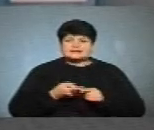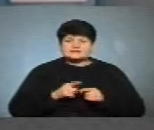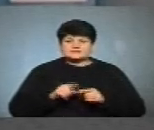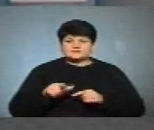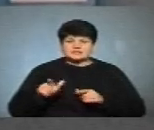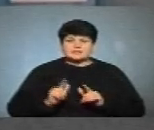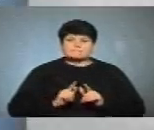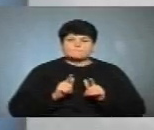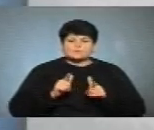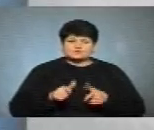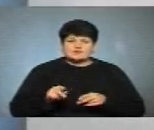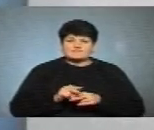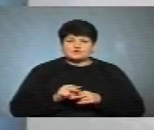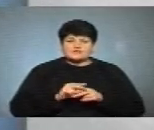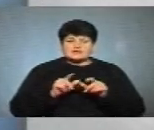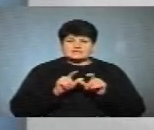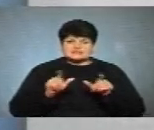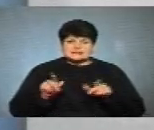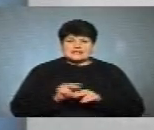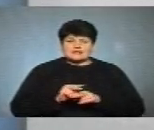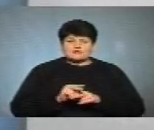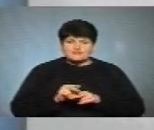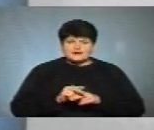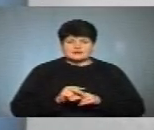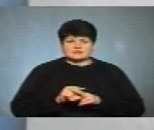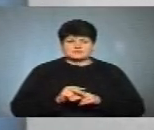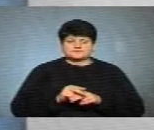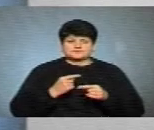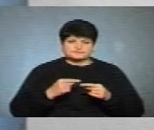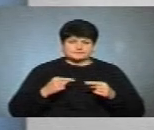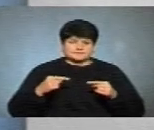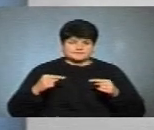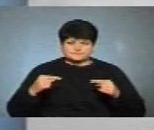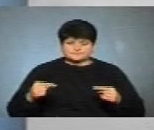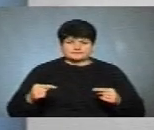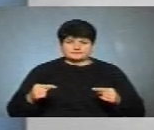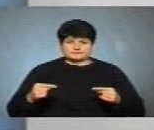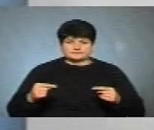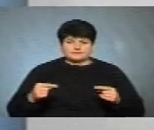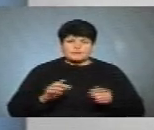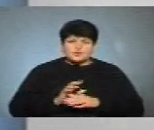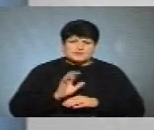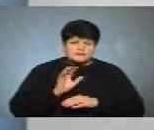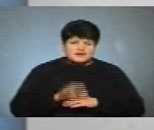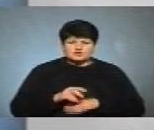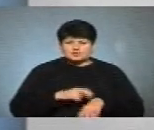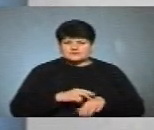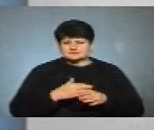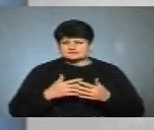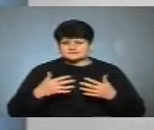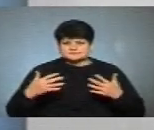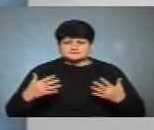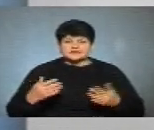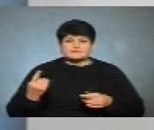які поступають в лікувальні заклади на лікування ургентним шляхом, по направленню лікаря. В першу